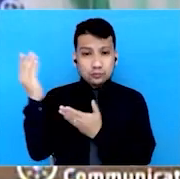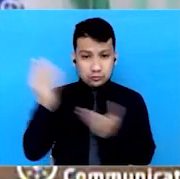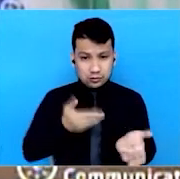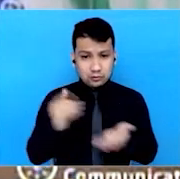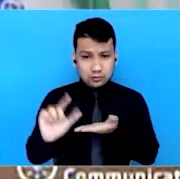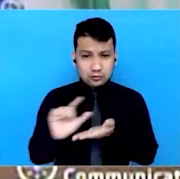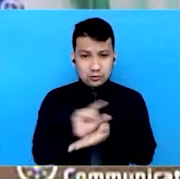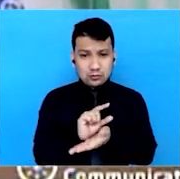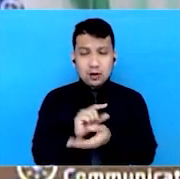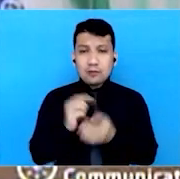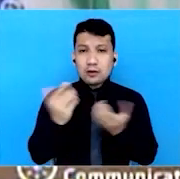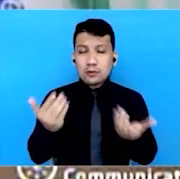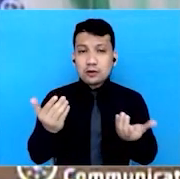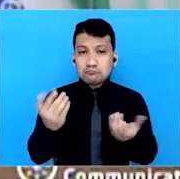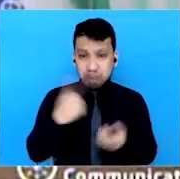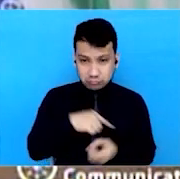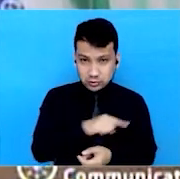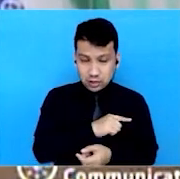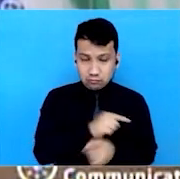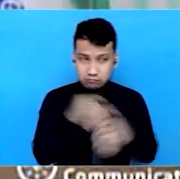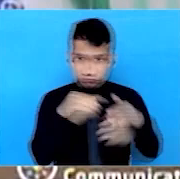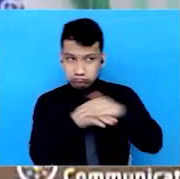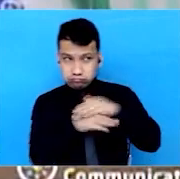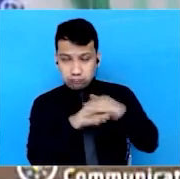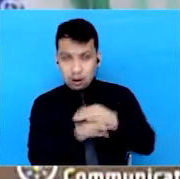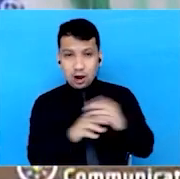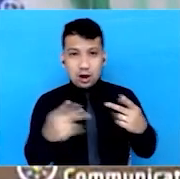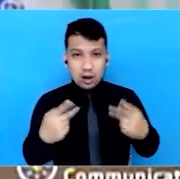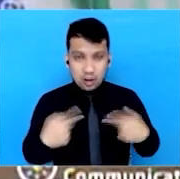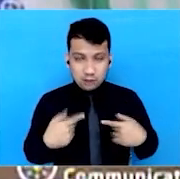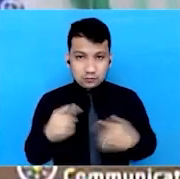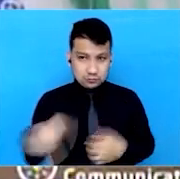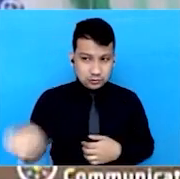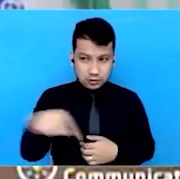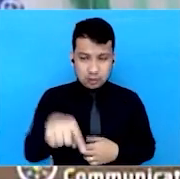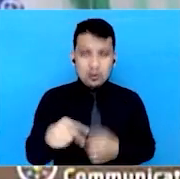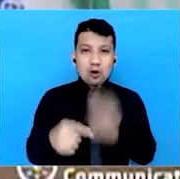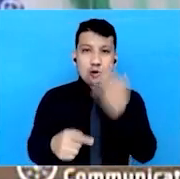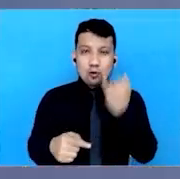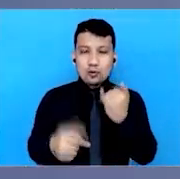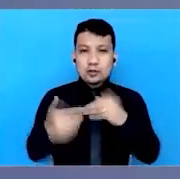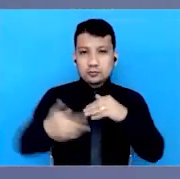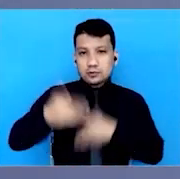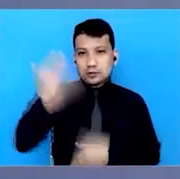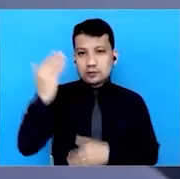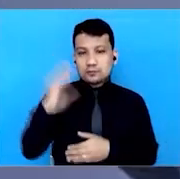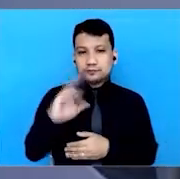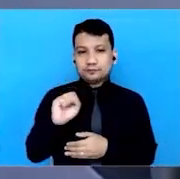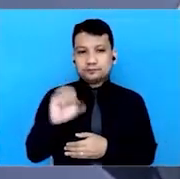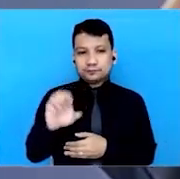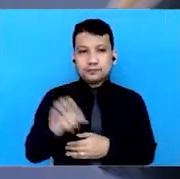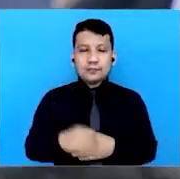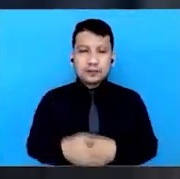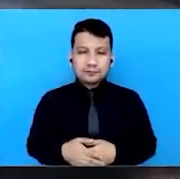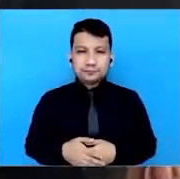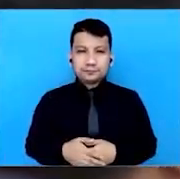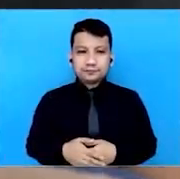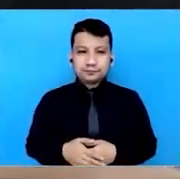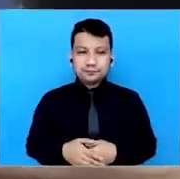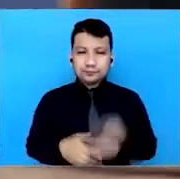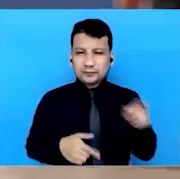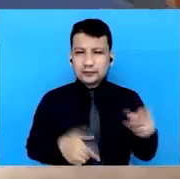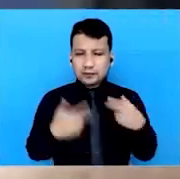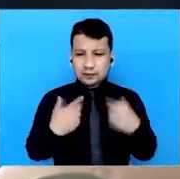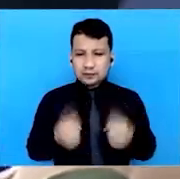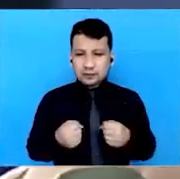of course, tinignan natin yung access dahil medyo naapektuhan din naman po dahil sa pagtaas ng kaso. Sabi ni Health Secretary Francisco